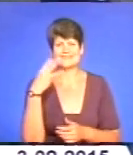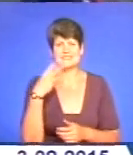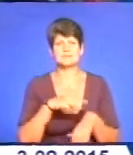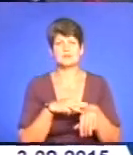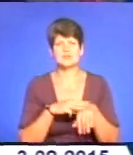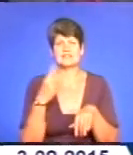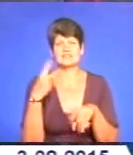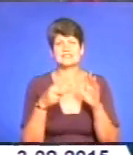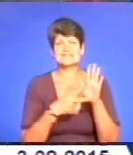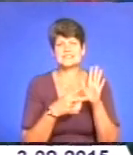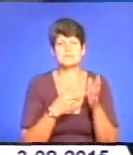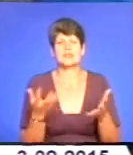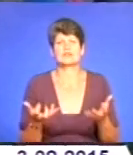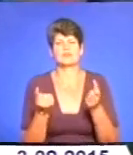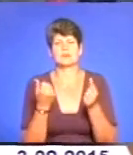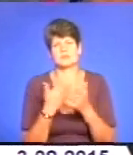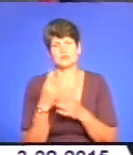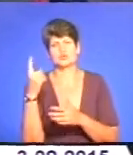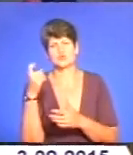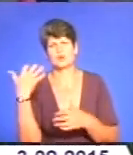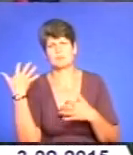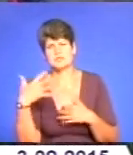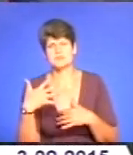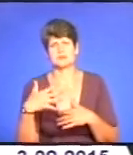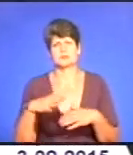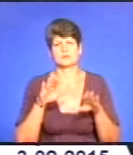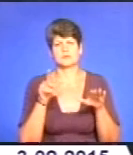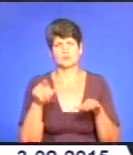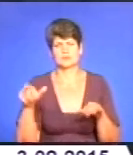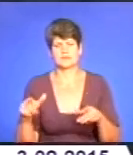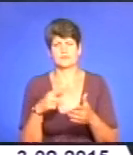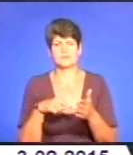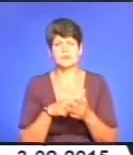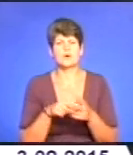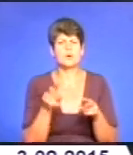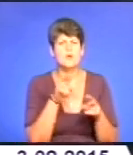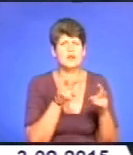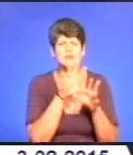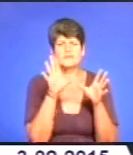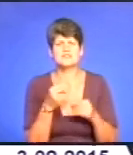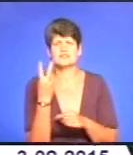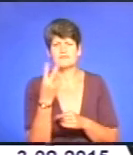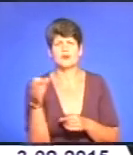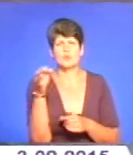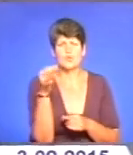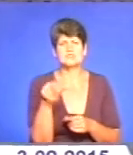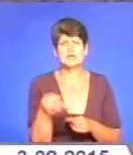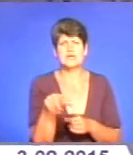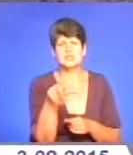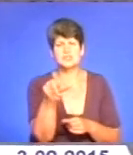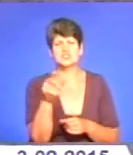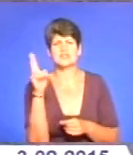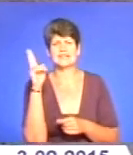міліціонерів, 27 рятувальників і більше 150 місцевих жителів. Оглянули всі закутки в селі, два стави, річку, обійшли майже